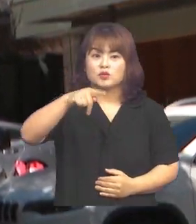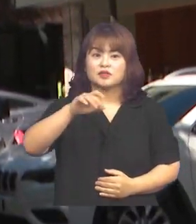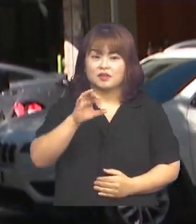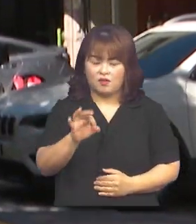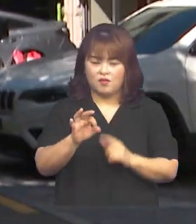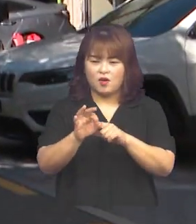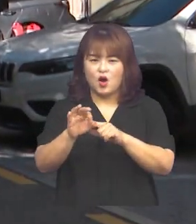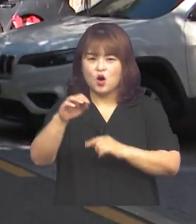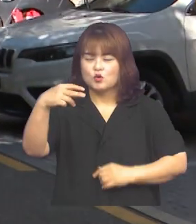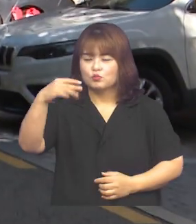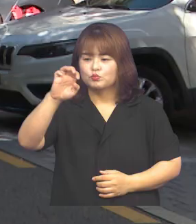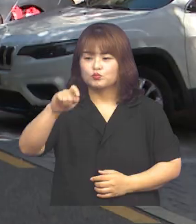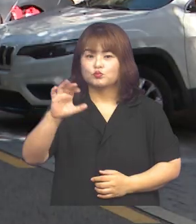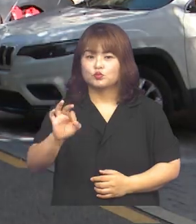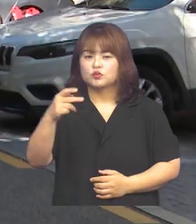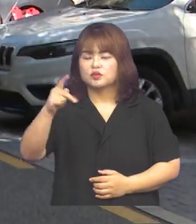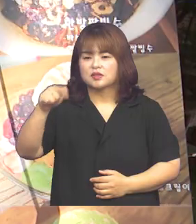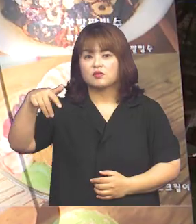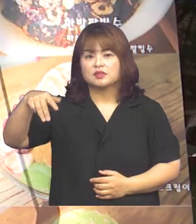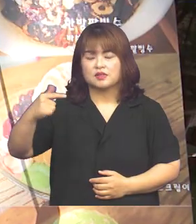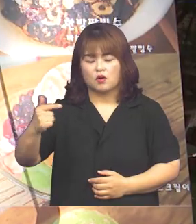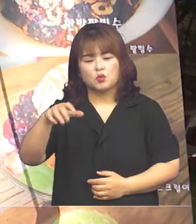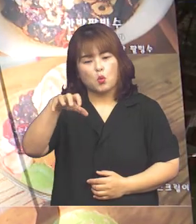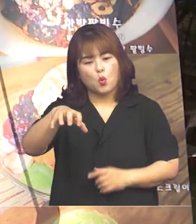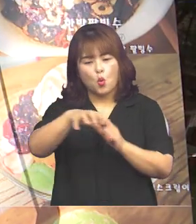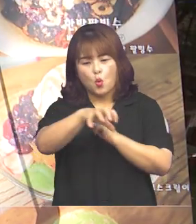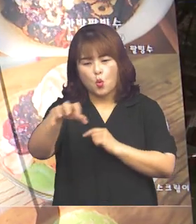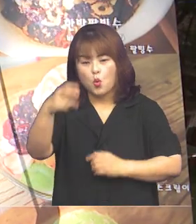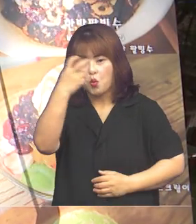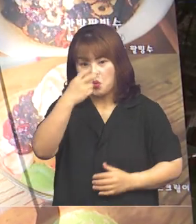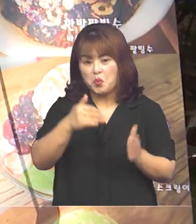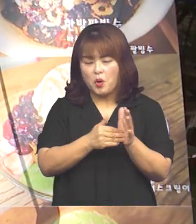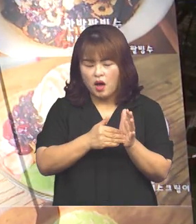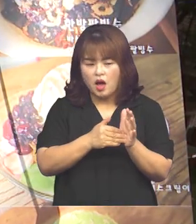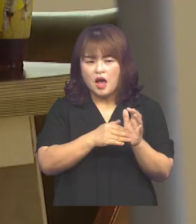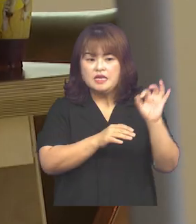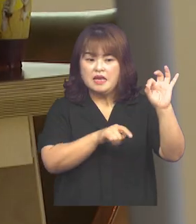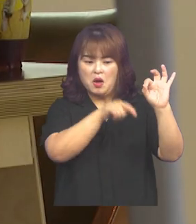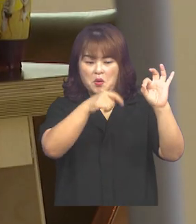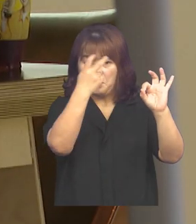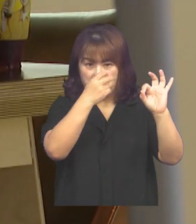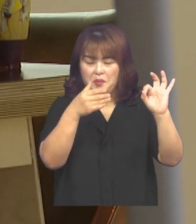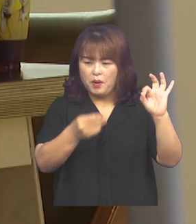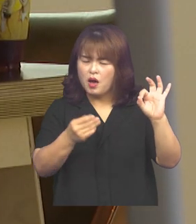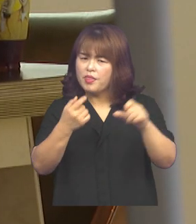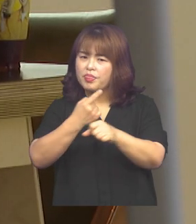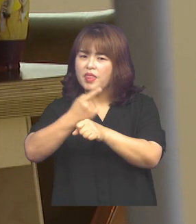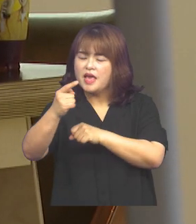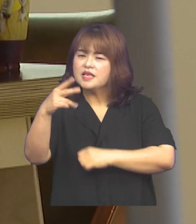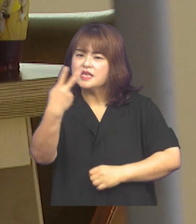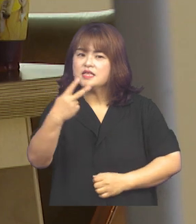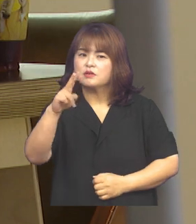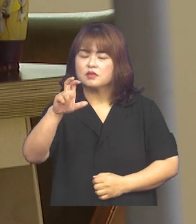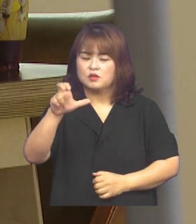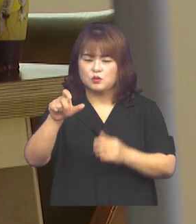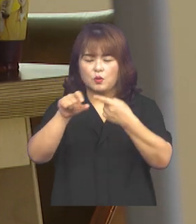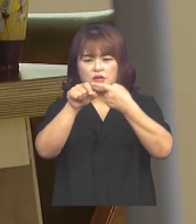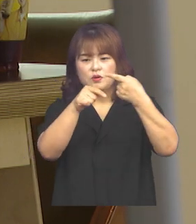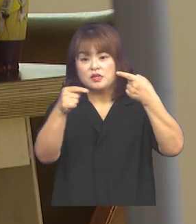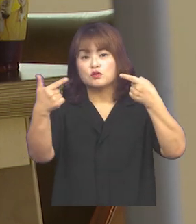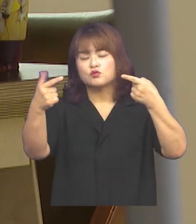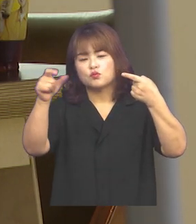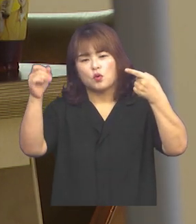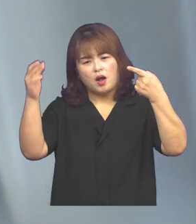보정, 풍덕천 일동 등 10개의 골목 상권을 현장 조사하고 이 중 8개 상권에 대해 2025년